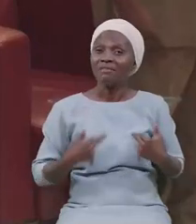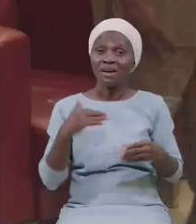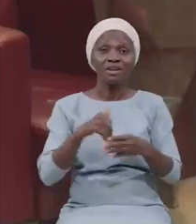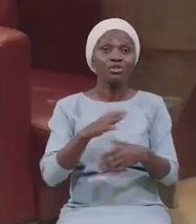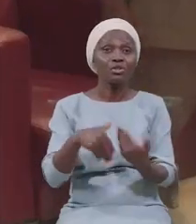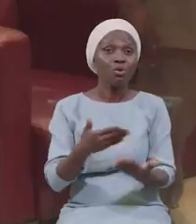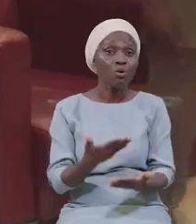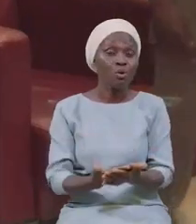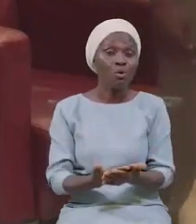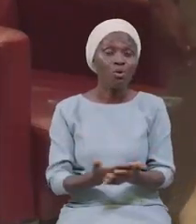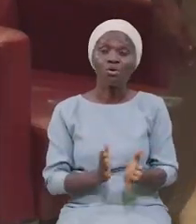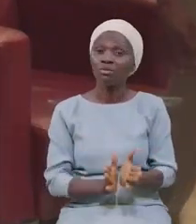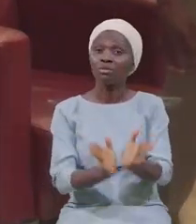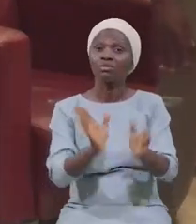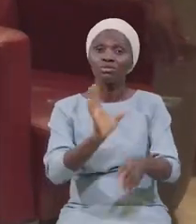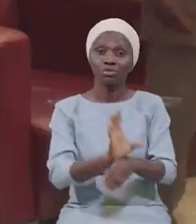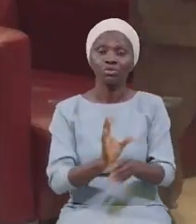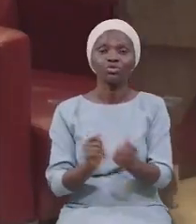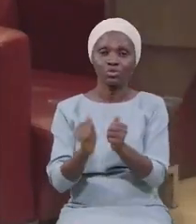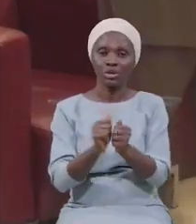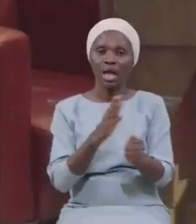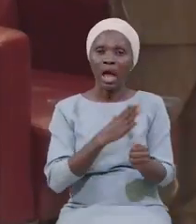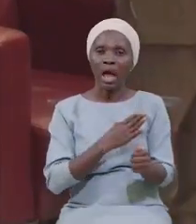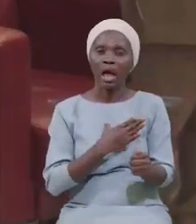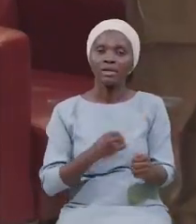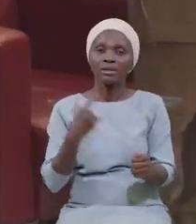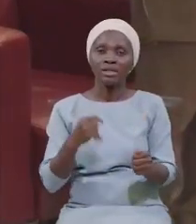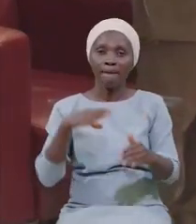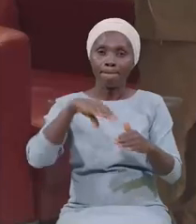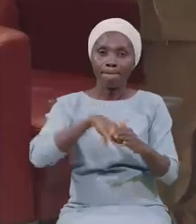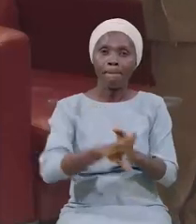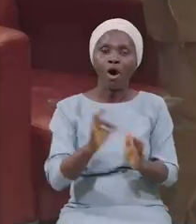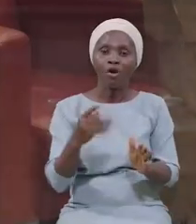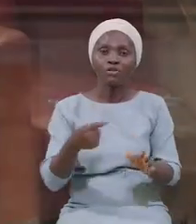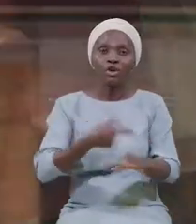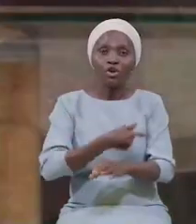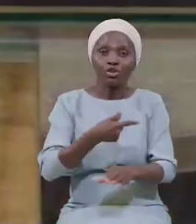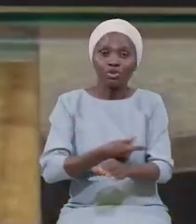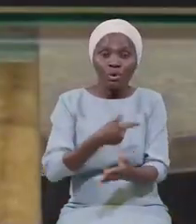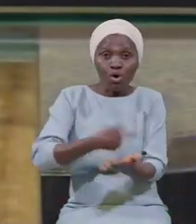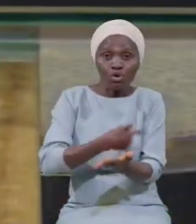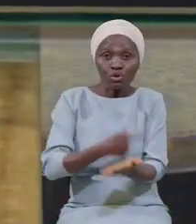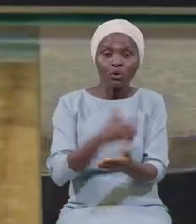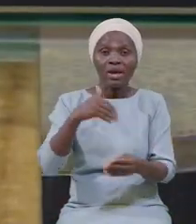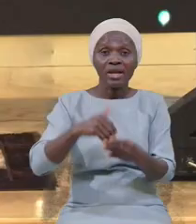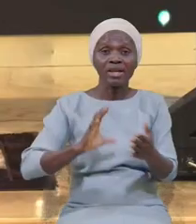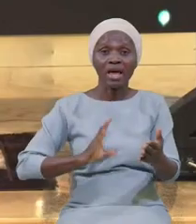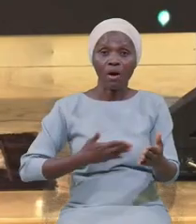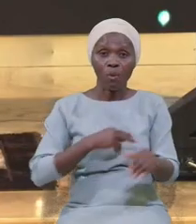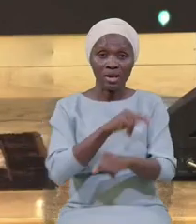dans toute l'église entière et que la pénétration de l'évangile dans